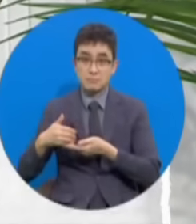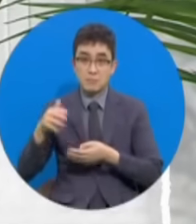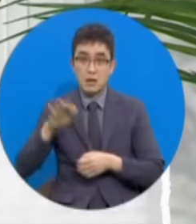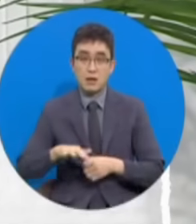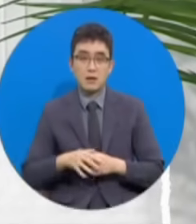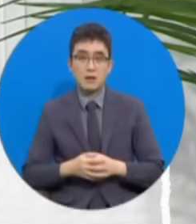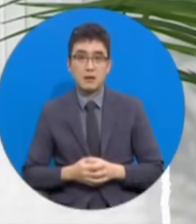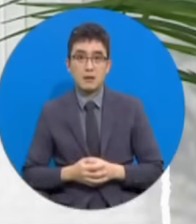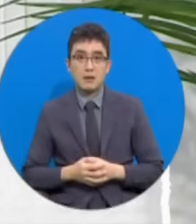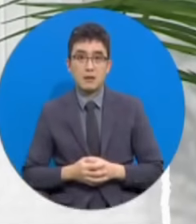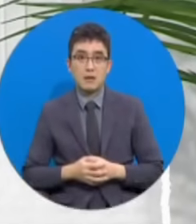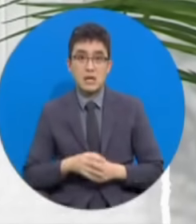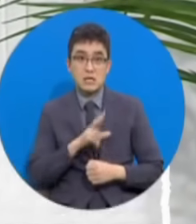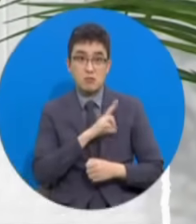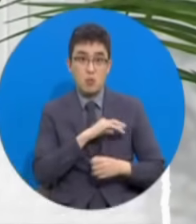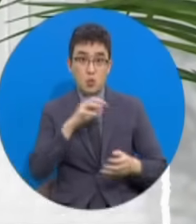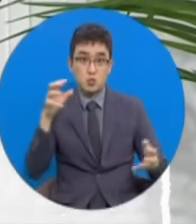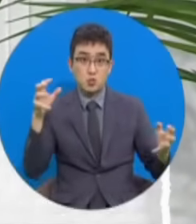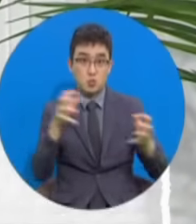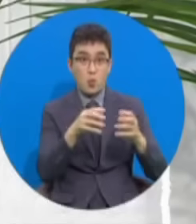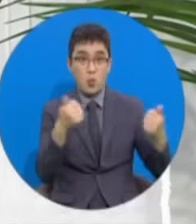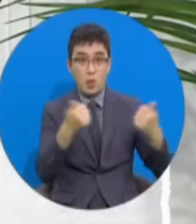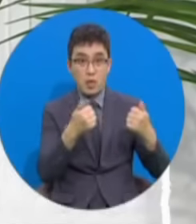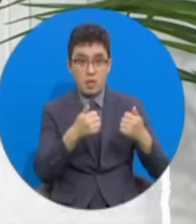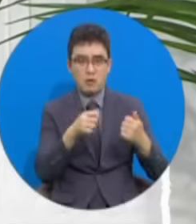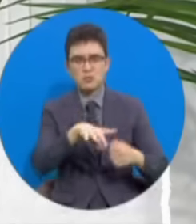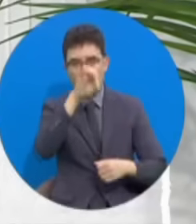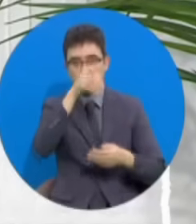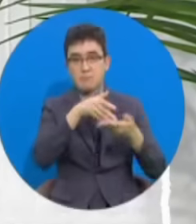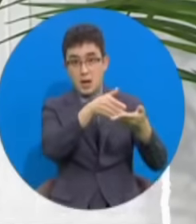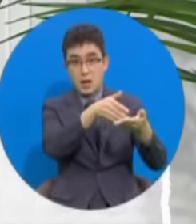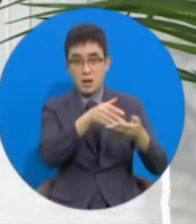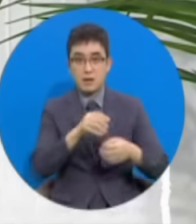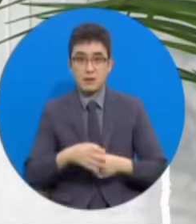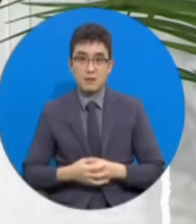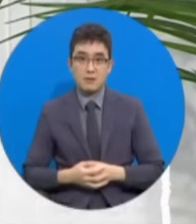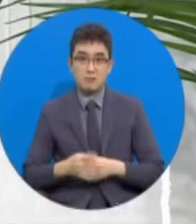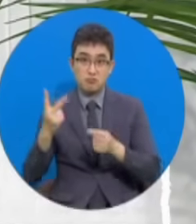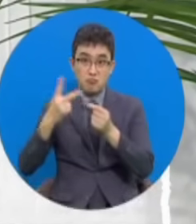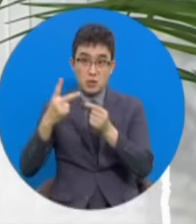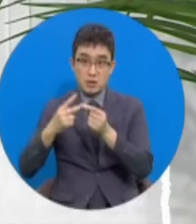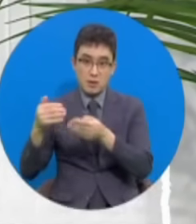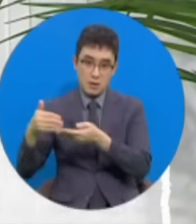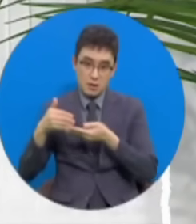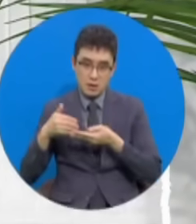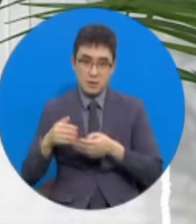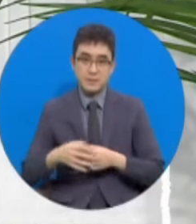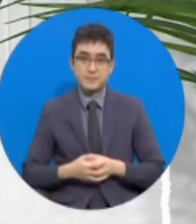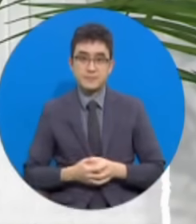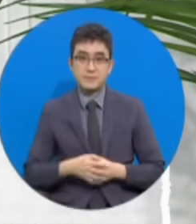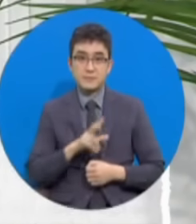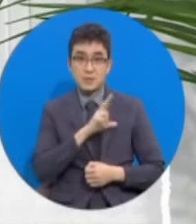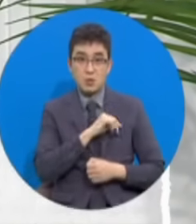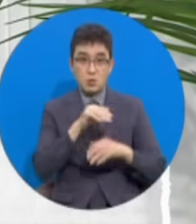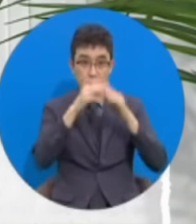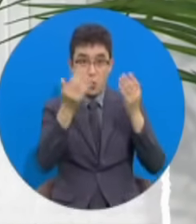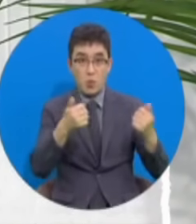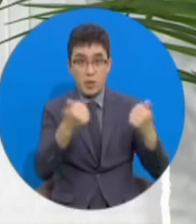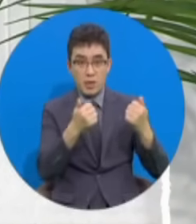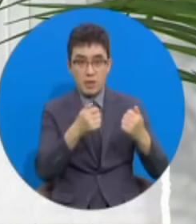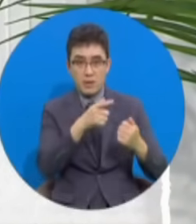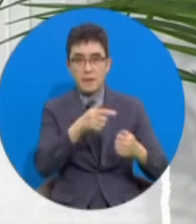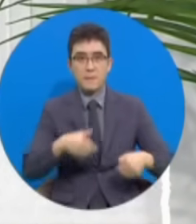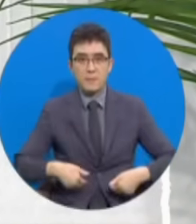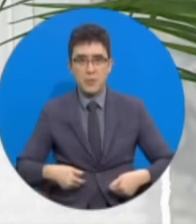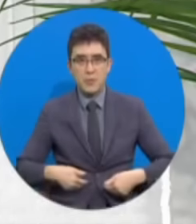걸리는 거 아닙니까? 네, 의총에서는 처음 상정됐습니다. 네. 그러니까 두 번째로 이야기를 했을 때 이제는 의총에서 결의가 필요하다라고 네.